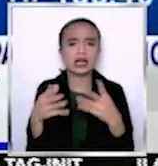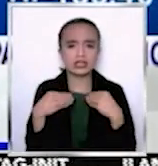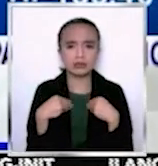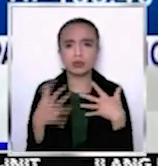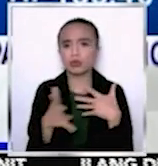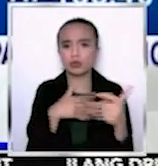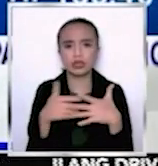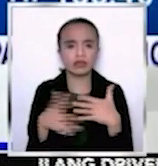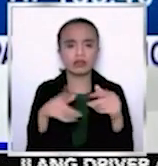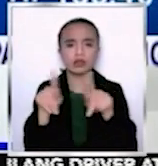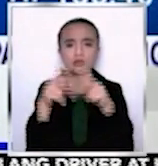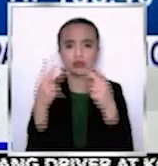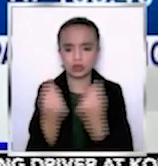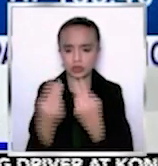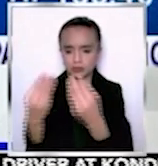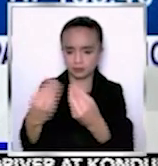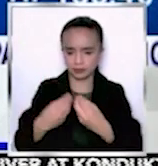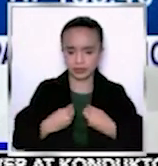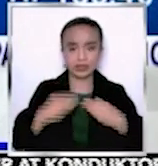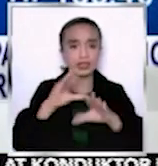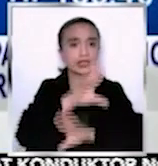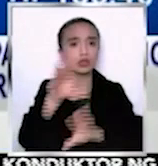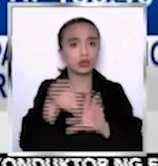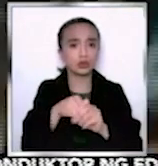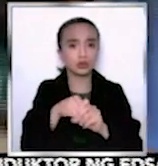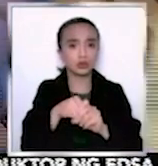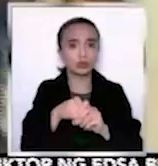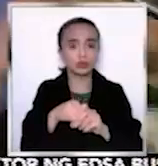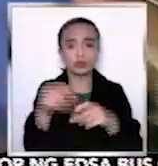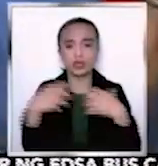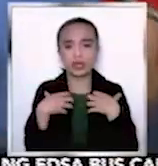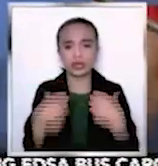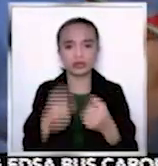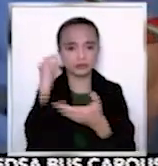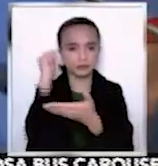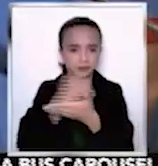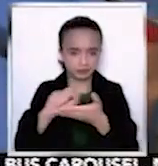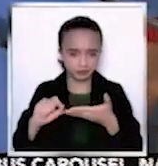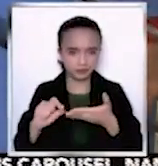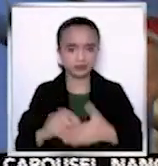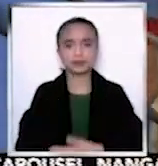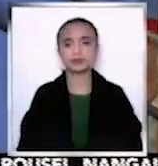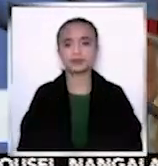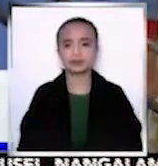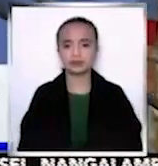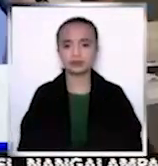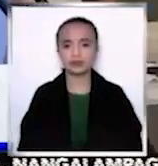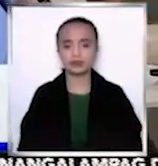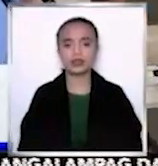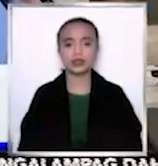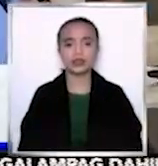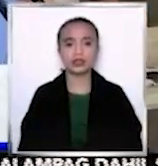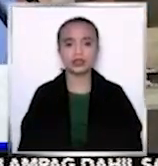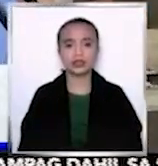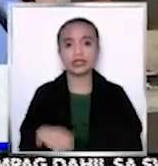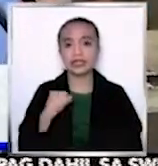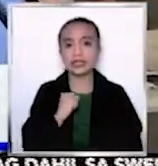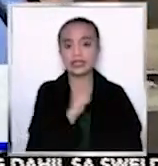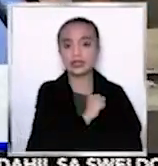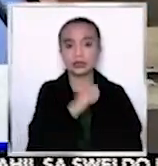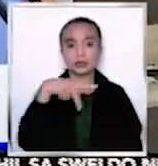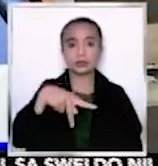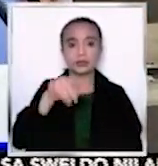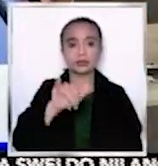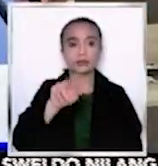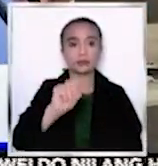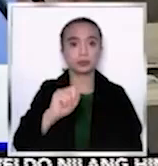ialok nito, kabilang na ang posisyon ng health secretary. Sabi ni Senador Ping Lacson, si Senate President Tito Soto